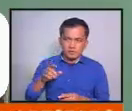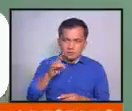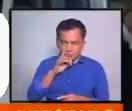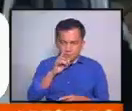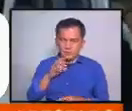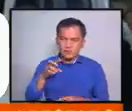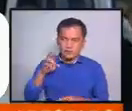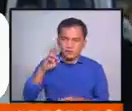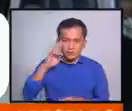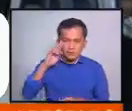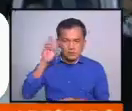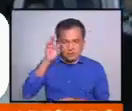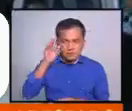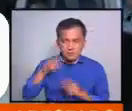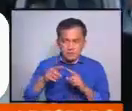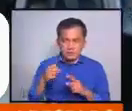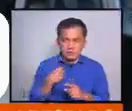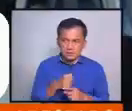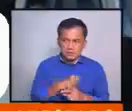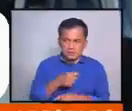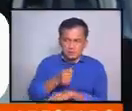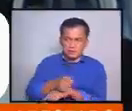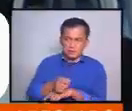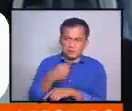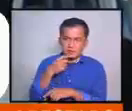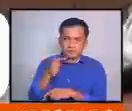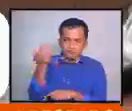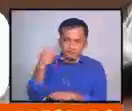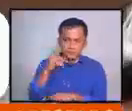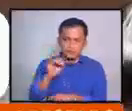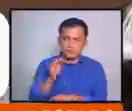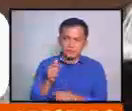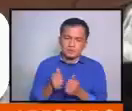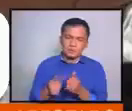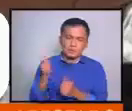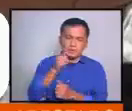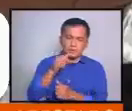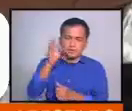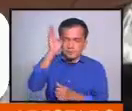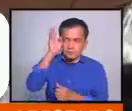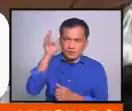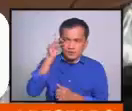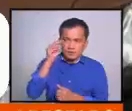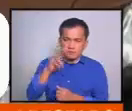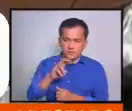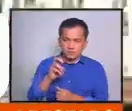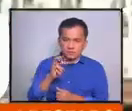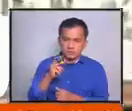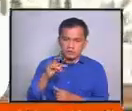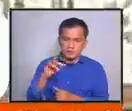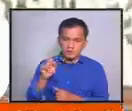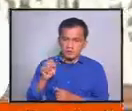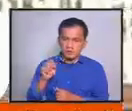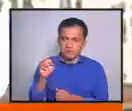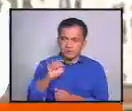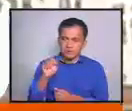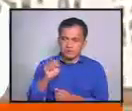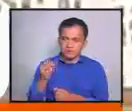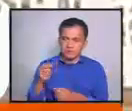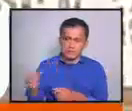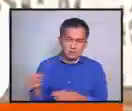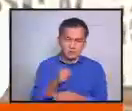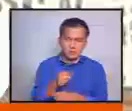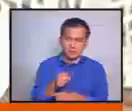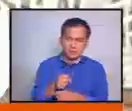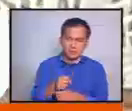si Roel Cabag. Pero sa Senate hearing, sinabi ni dating CIDG Chief Benjamin Magalong na 200 kilos ng shabu ang